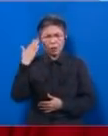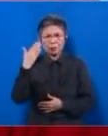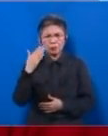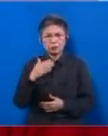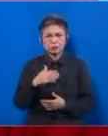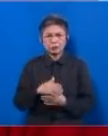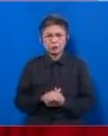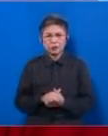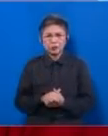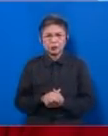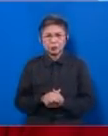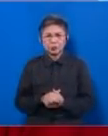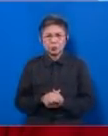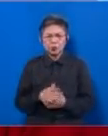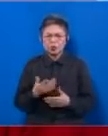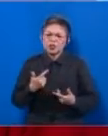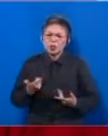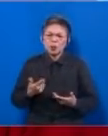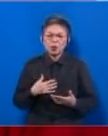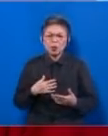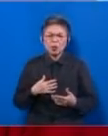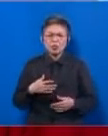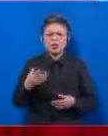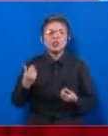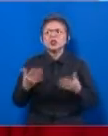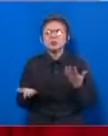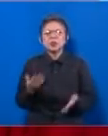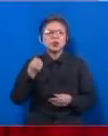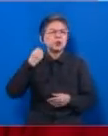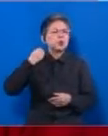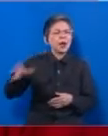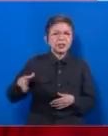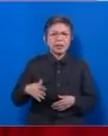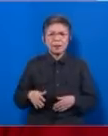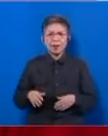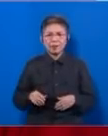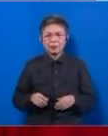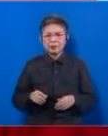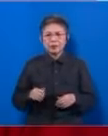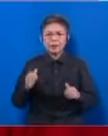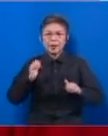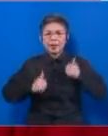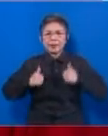kayaknya sudah menjauh atau nggak peduli sama tradisional